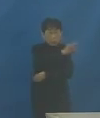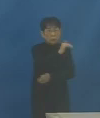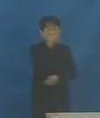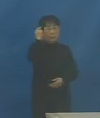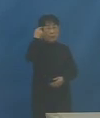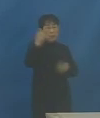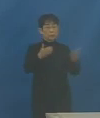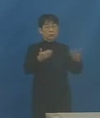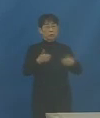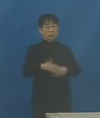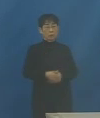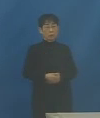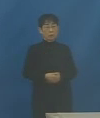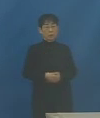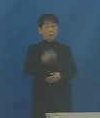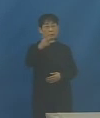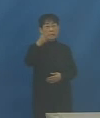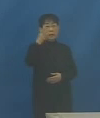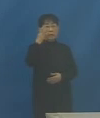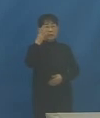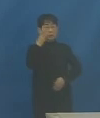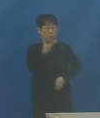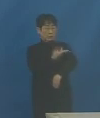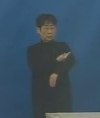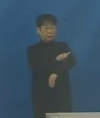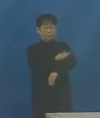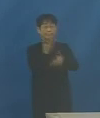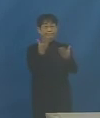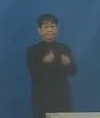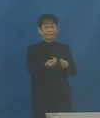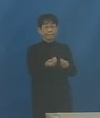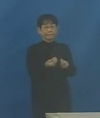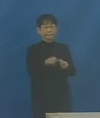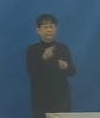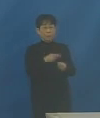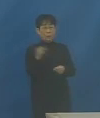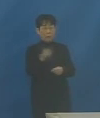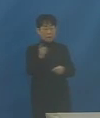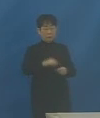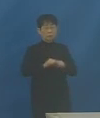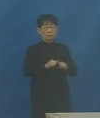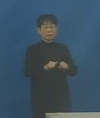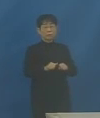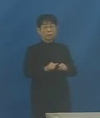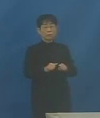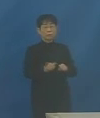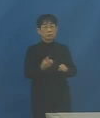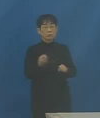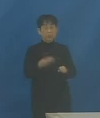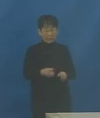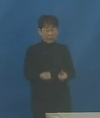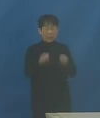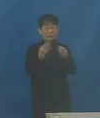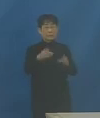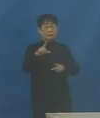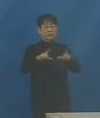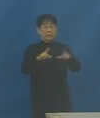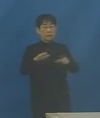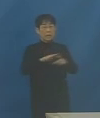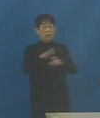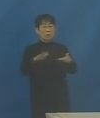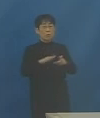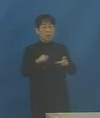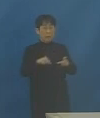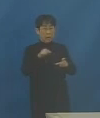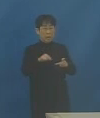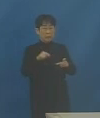早めにあっておくことでいよいよこの新型コロナの幕を引くというところに持っていければと